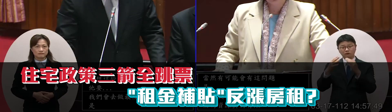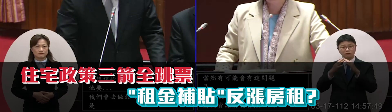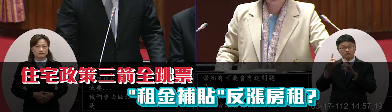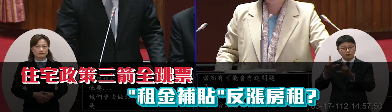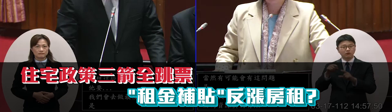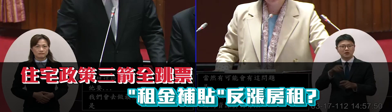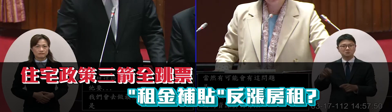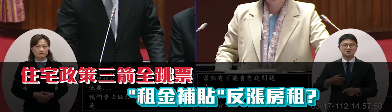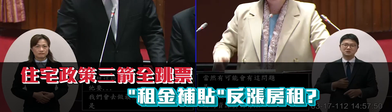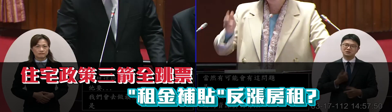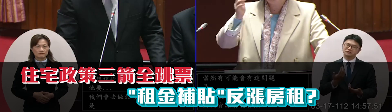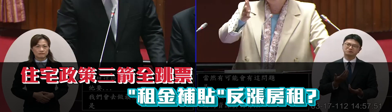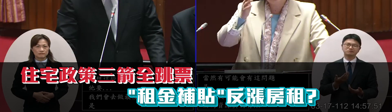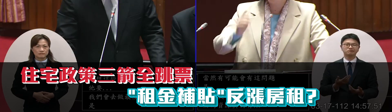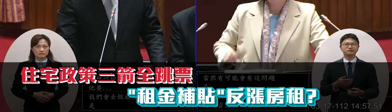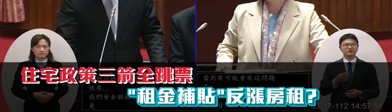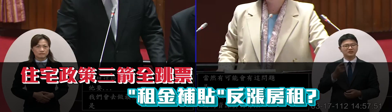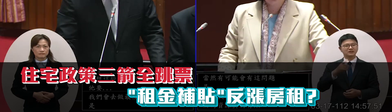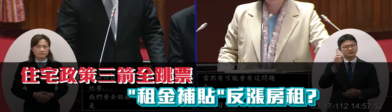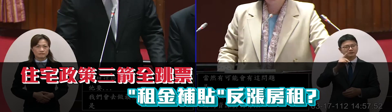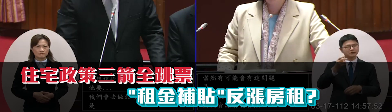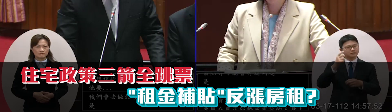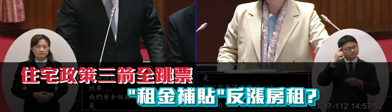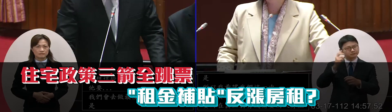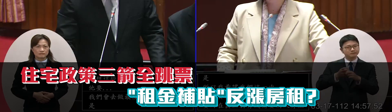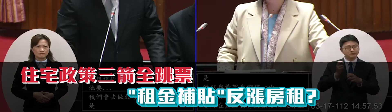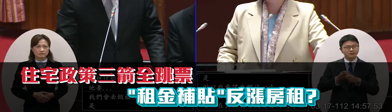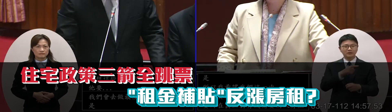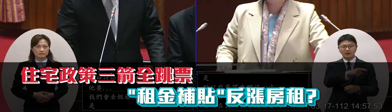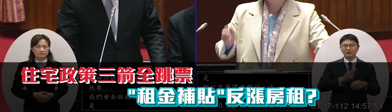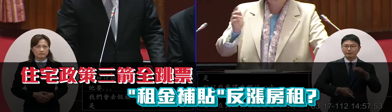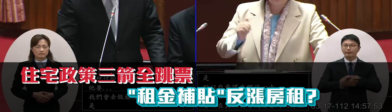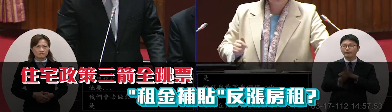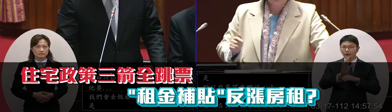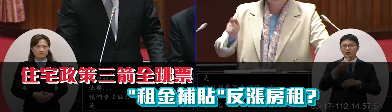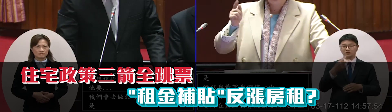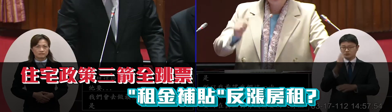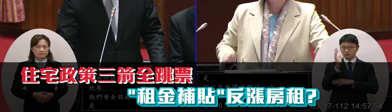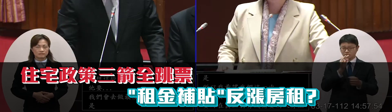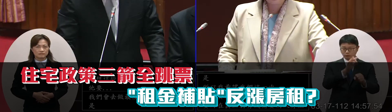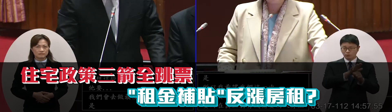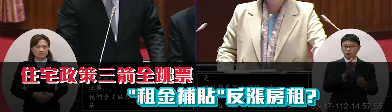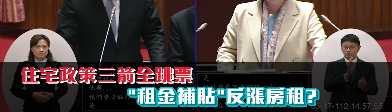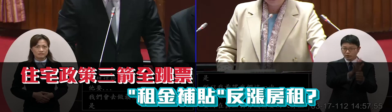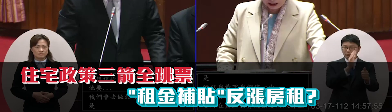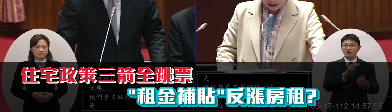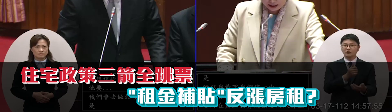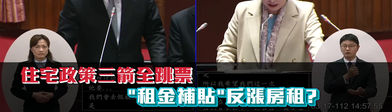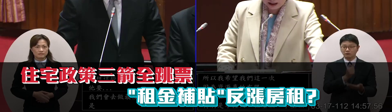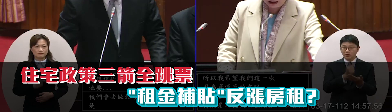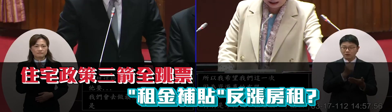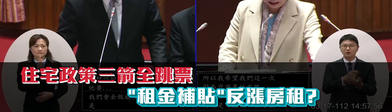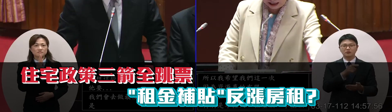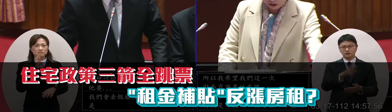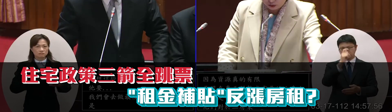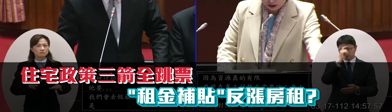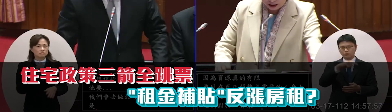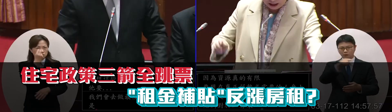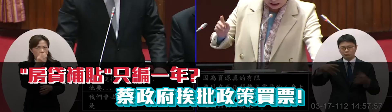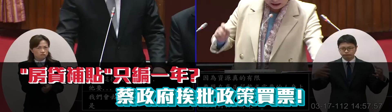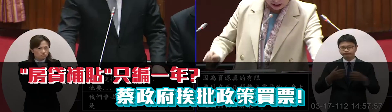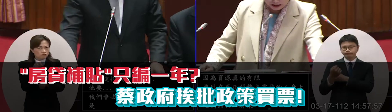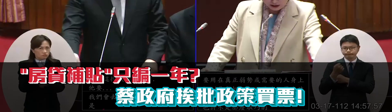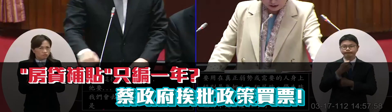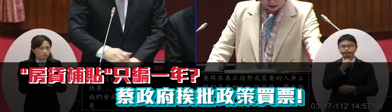的取巧式的，但是怎么样让他们不触法，甚至是能够得到你们的补助，才是关键。 是， 好不好？ 这一次也特别注意到， 这个希望大家来